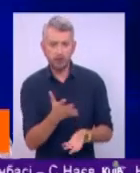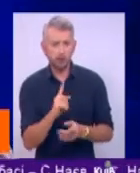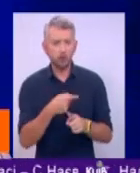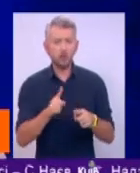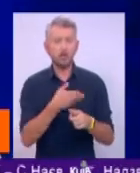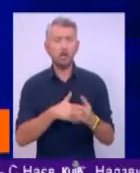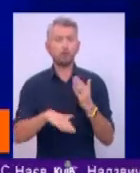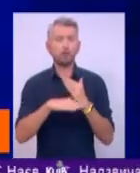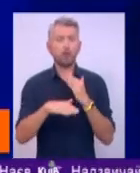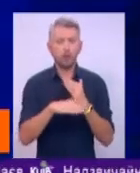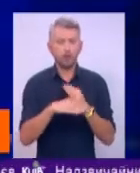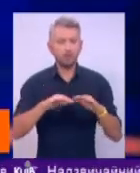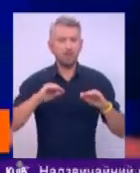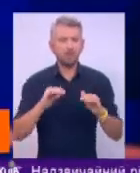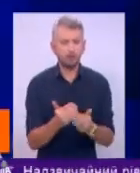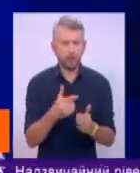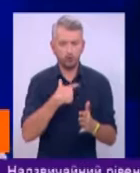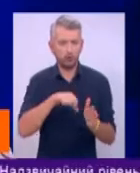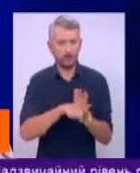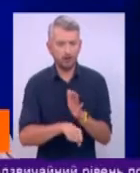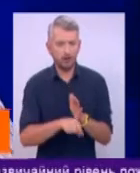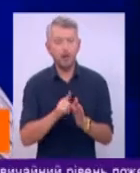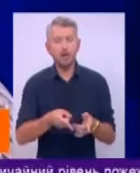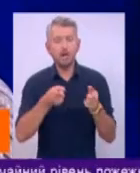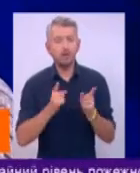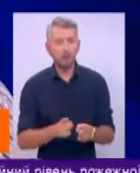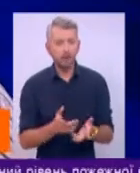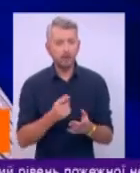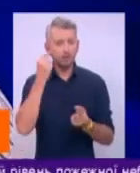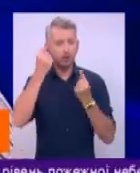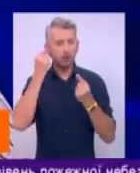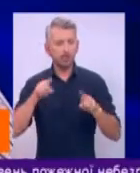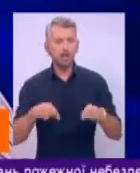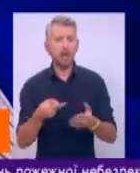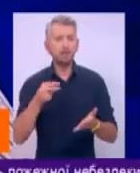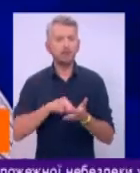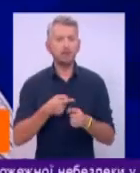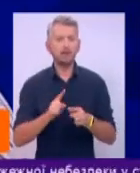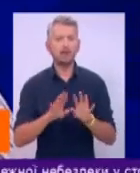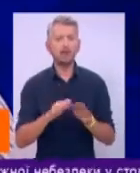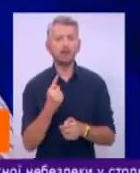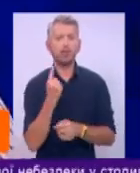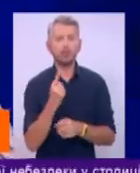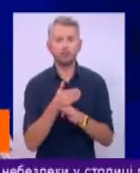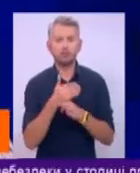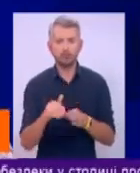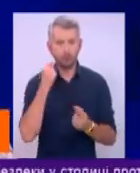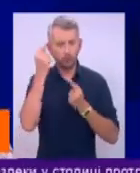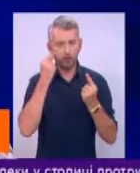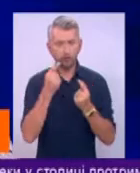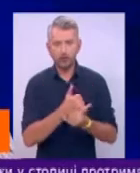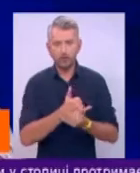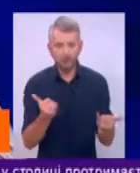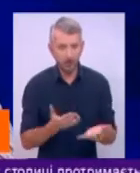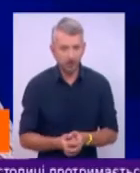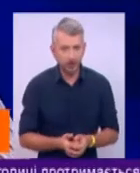це нам допоможе, скажімо так, мінімізувати суїциди. Але насправді психологічна реабілітація – це тільки одна з складових психологічного